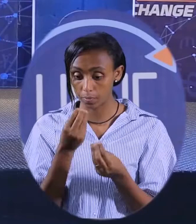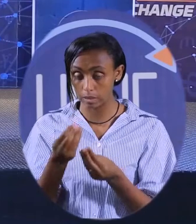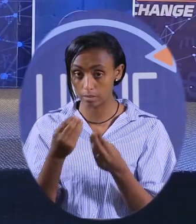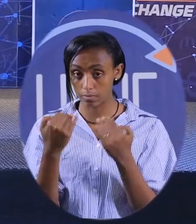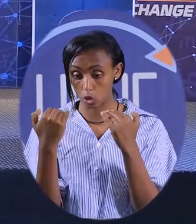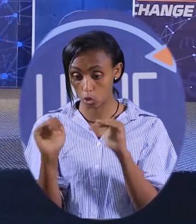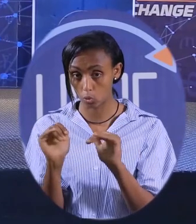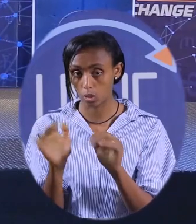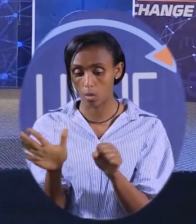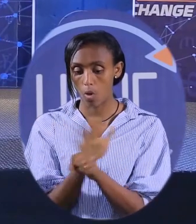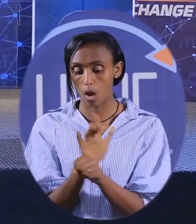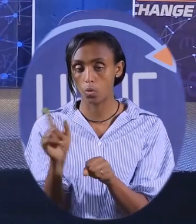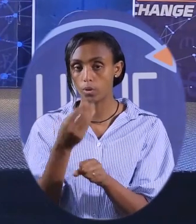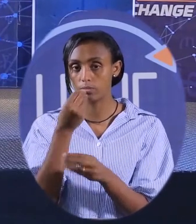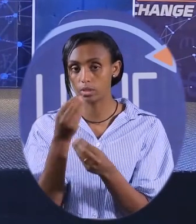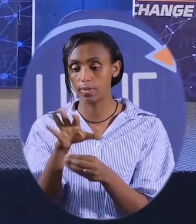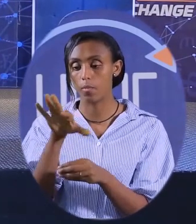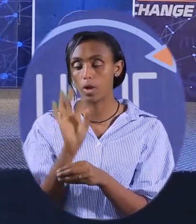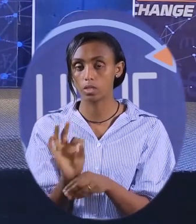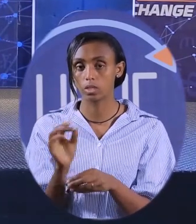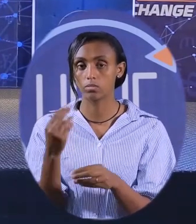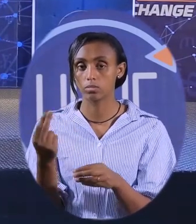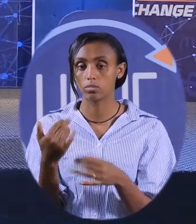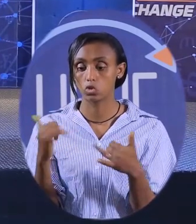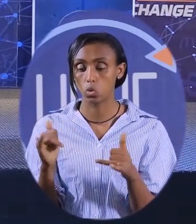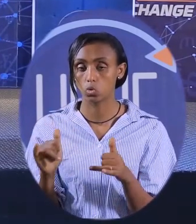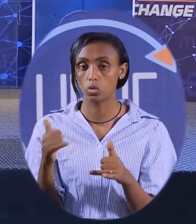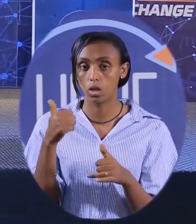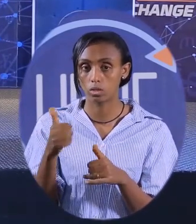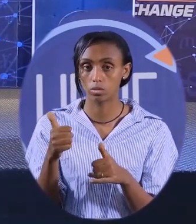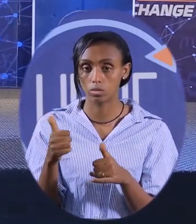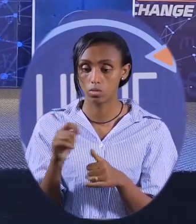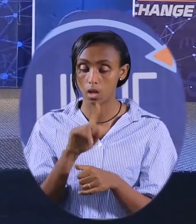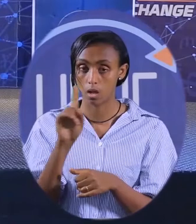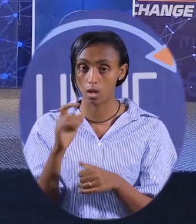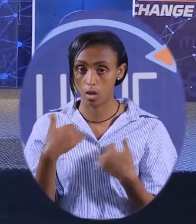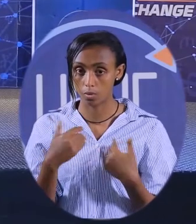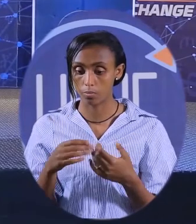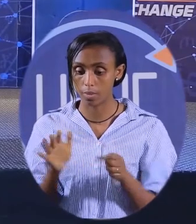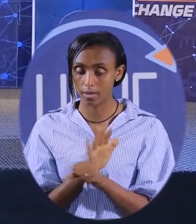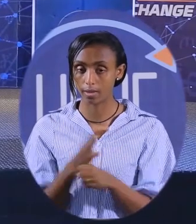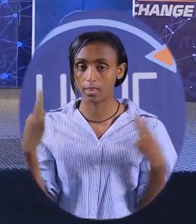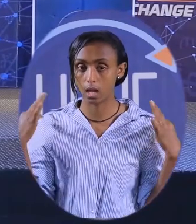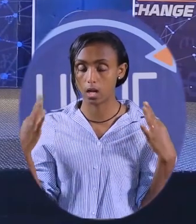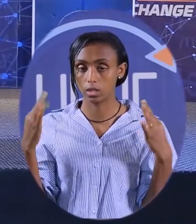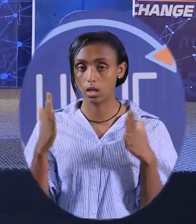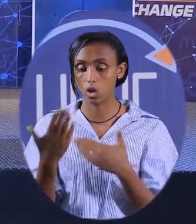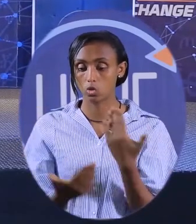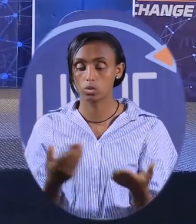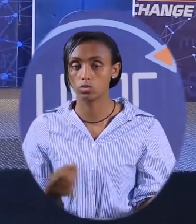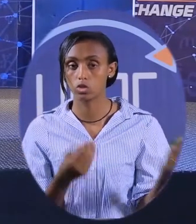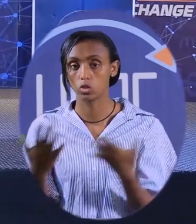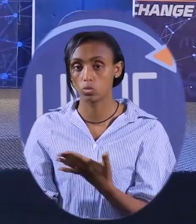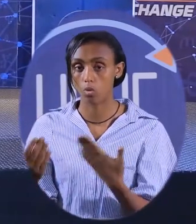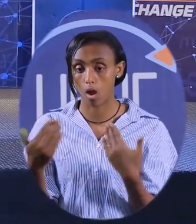ይዘቱ የተሟላ ምግብን ለማግኘት የሚጫወቱ ባለድርሻ አካላት፣ በቂ ጤናንና የጤና አገልግሎትን የሚሰጡ